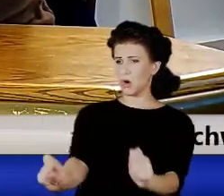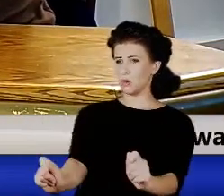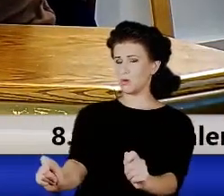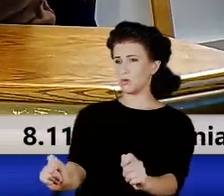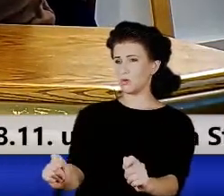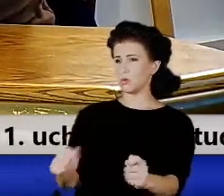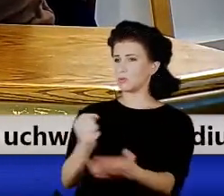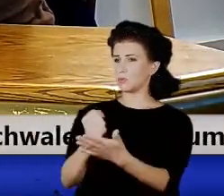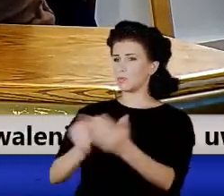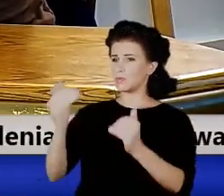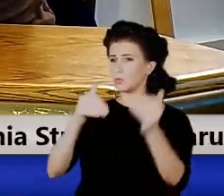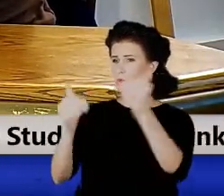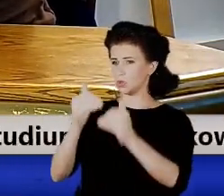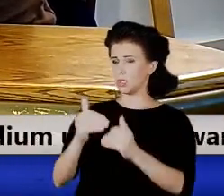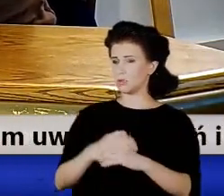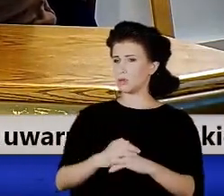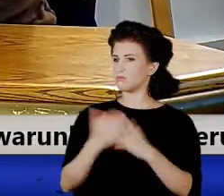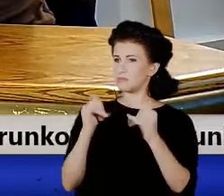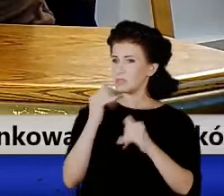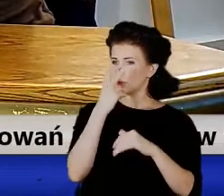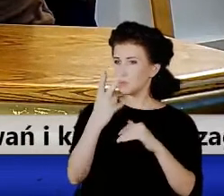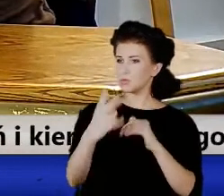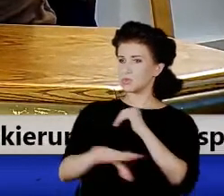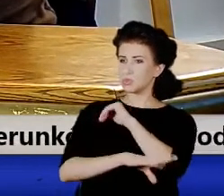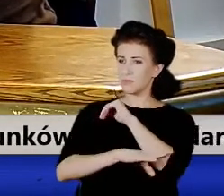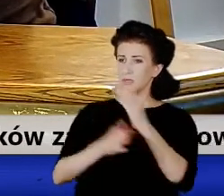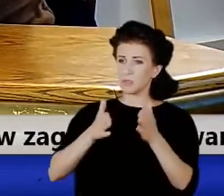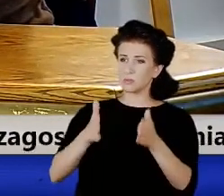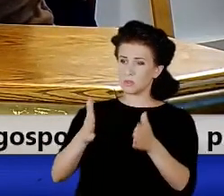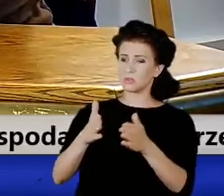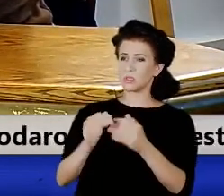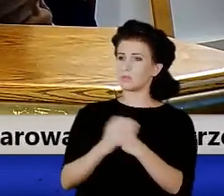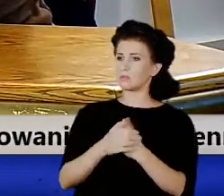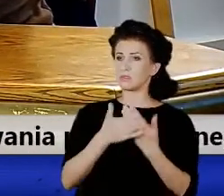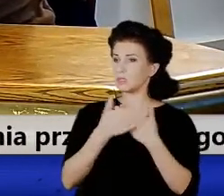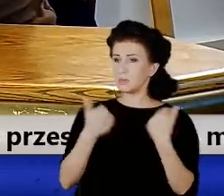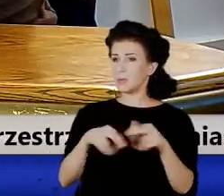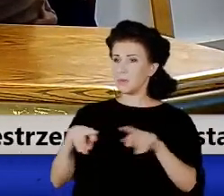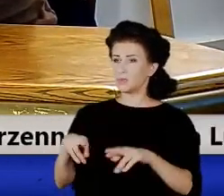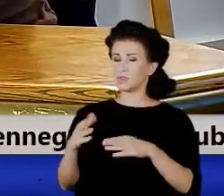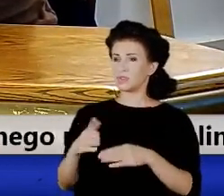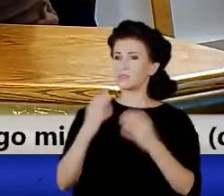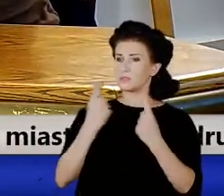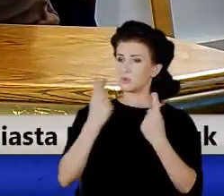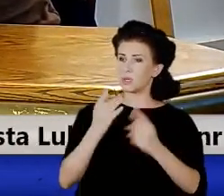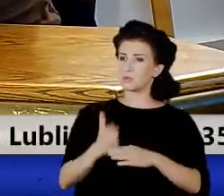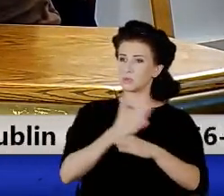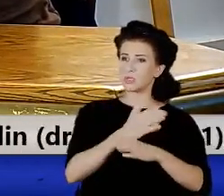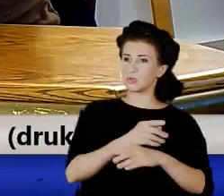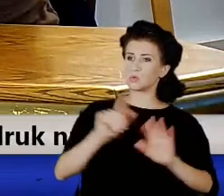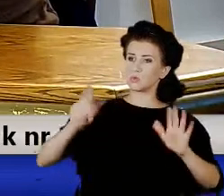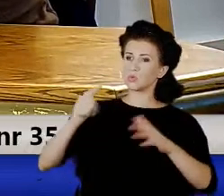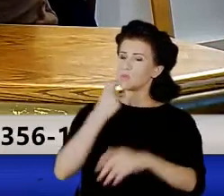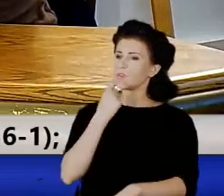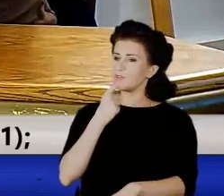górek i inaczej patrzy w ogóle na kwestie przyrody, na drzewa, na ulicach. Nie ma już powrotu do sytuacji sprzed 7 kwietnia. Naprawdę